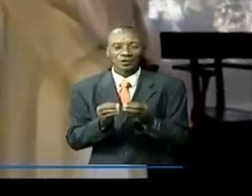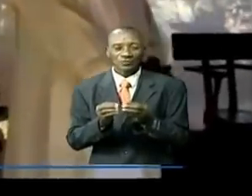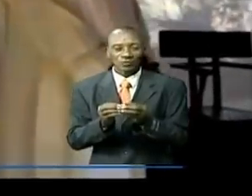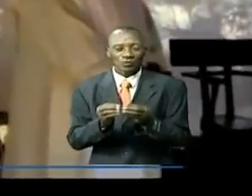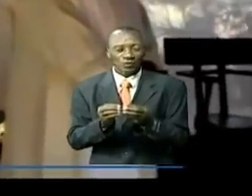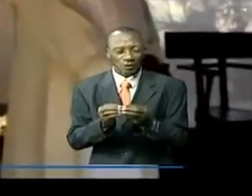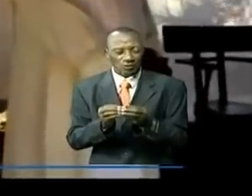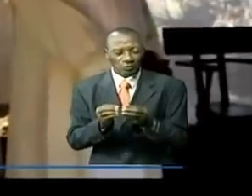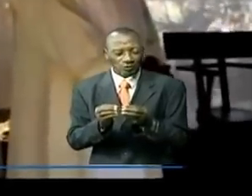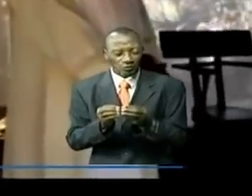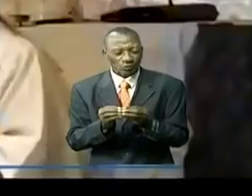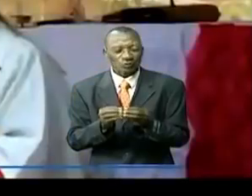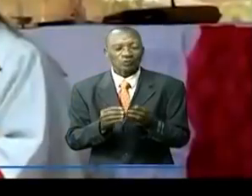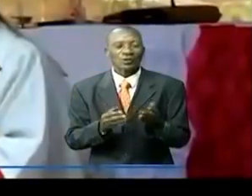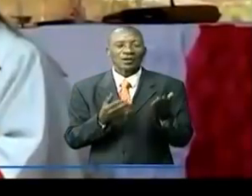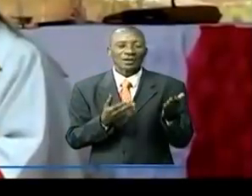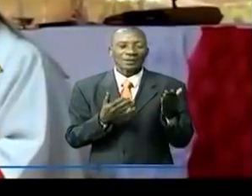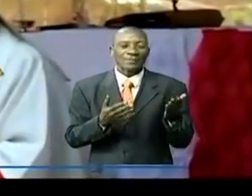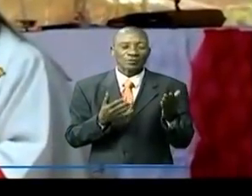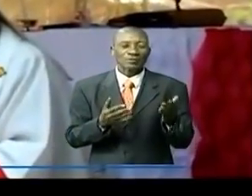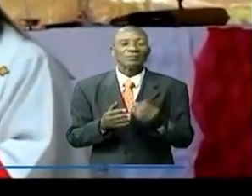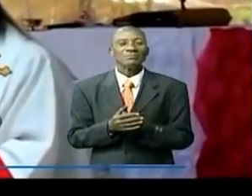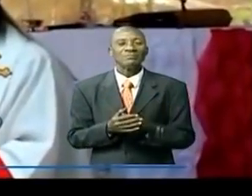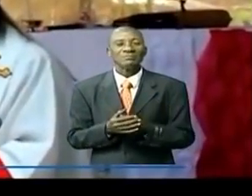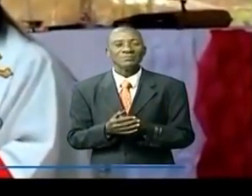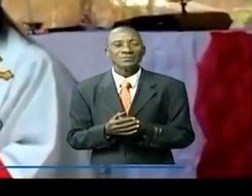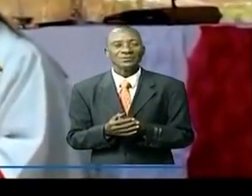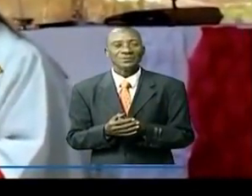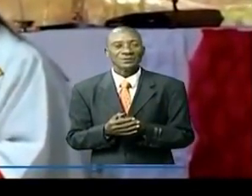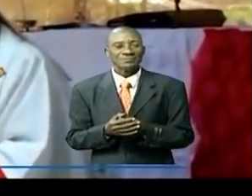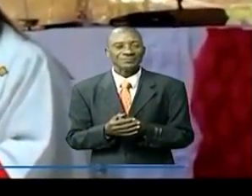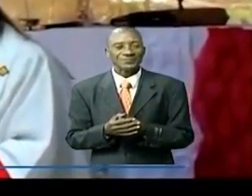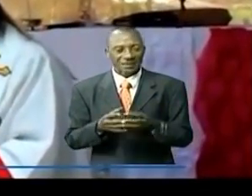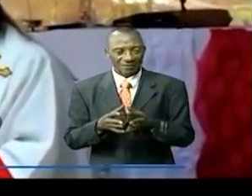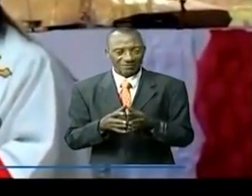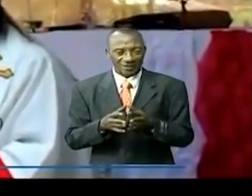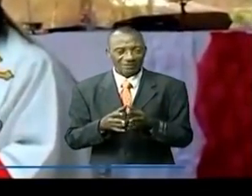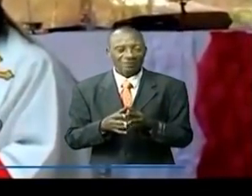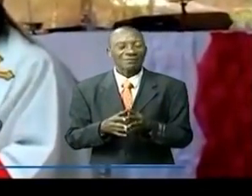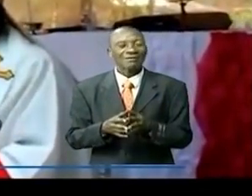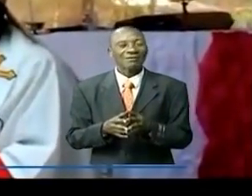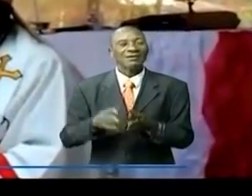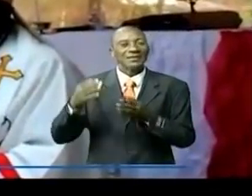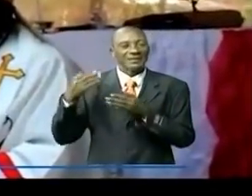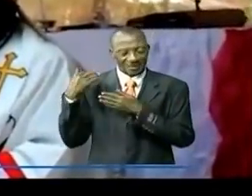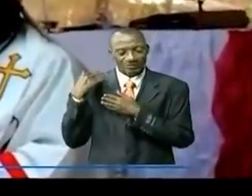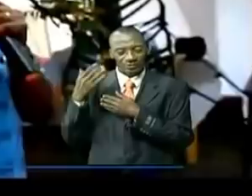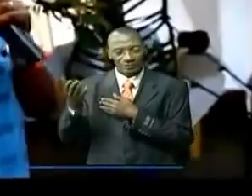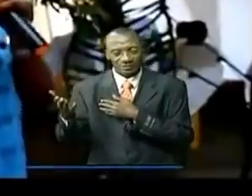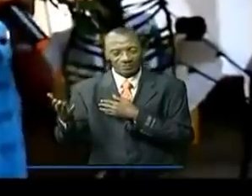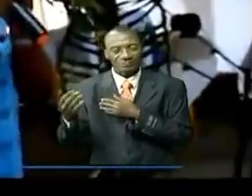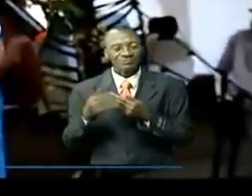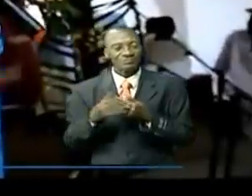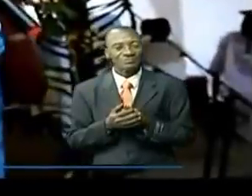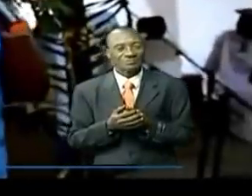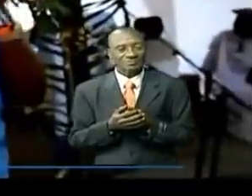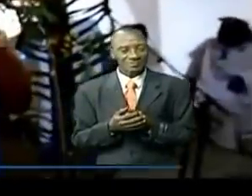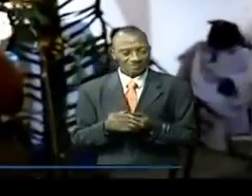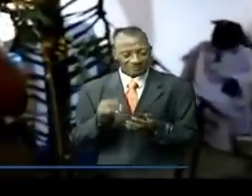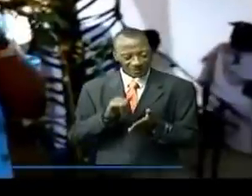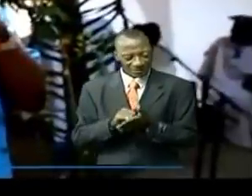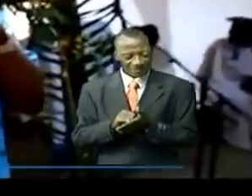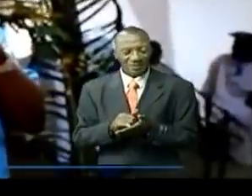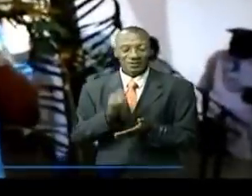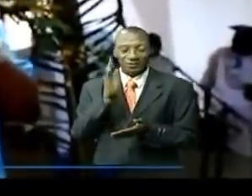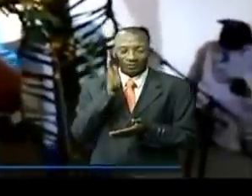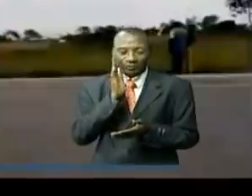Madimbi, messe dite par l'évêque du diocèse d'Idiofa, Mgr José Moko, qui dans son homélie a remercié le gouverneur Ichundala pour ses